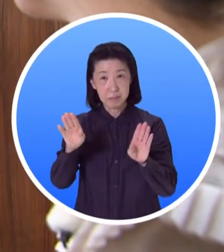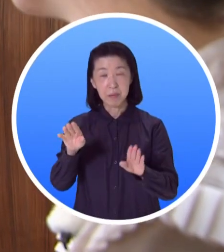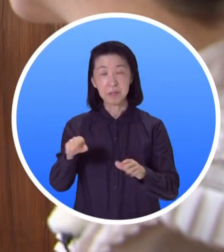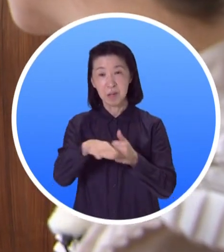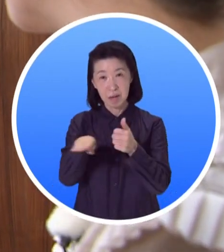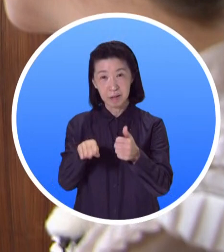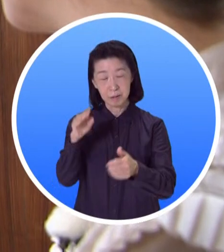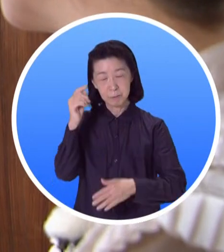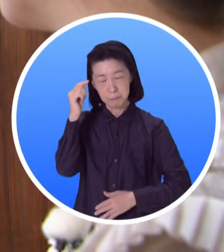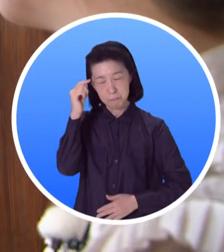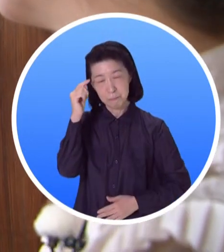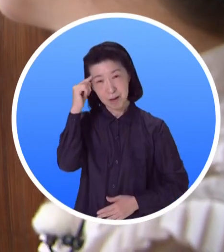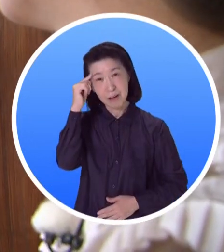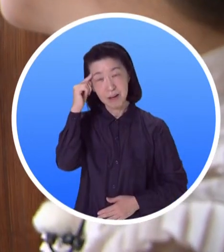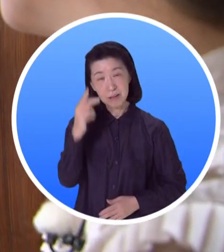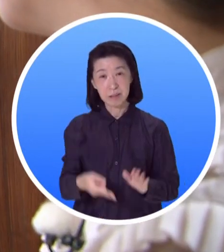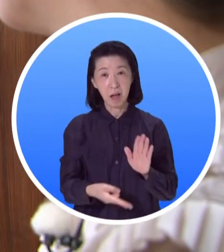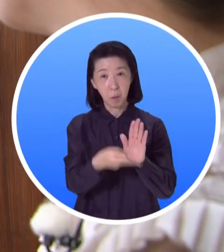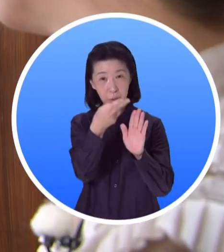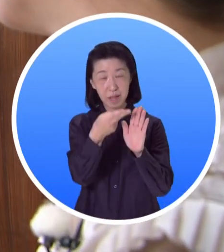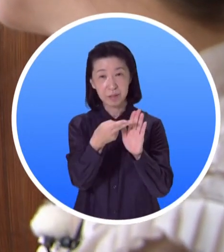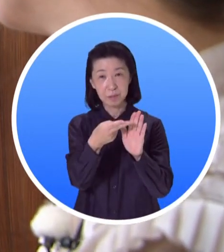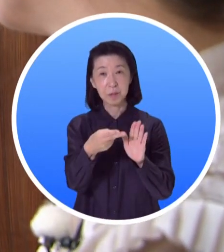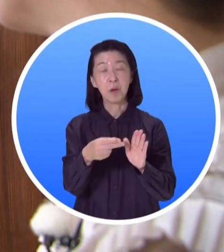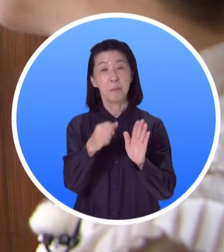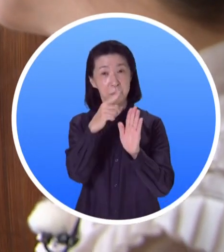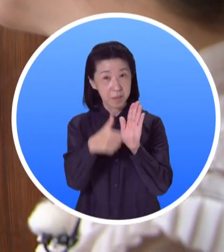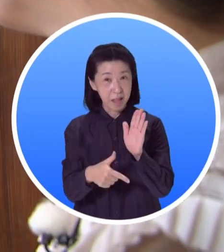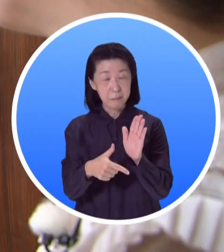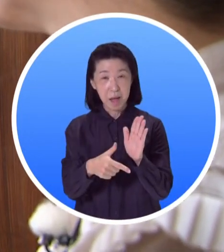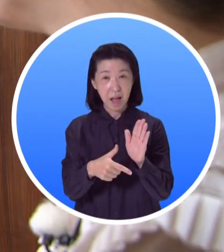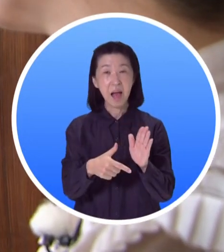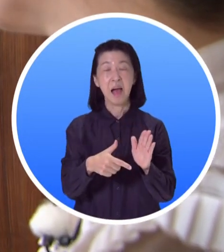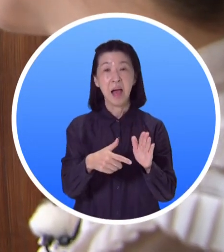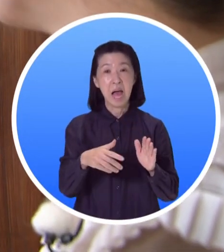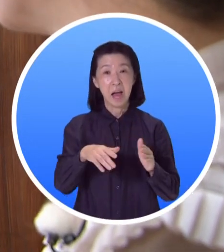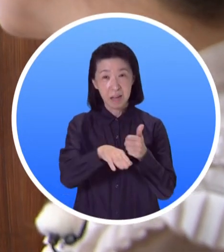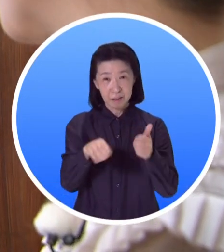ル、エコロッジというテーマで優秀賞を受賞しました。